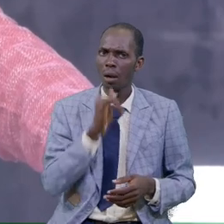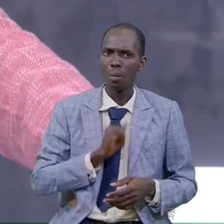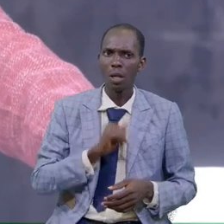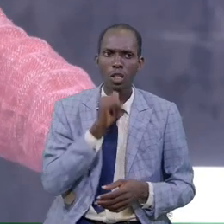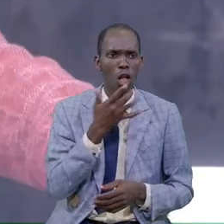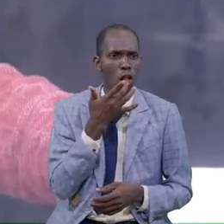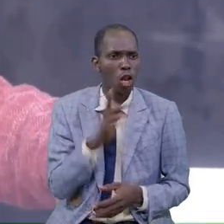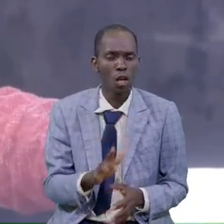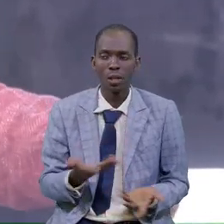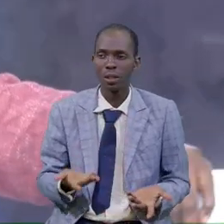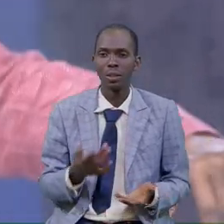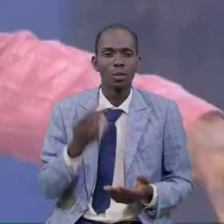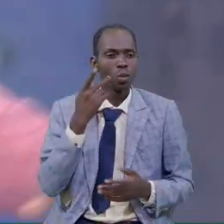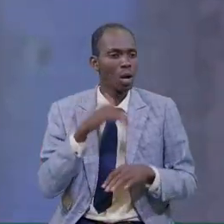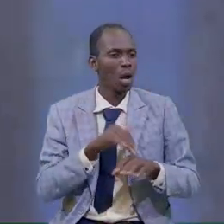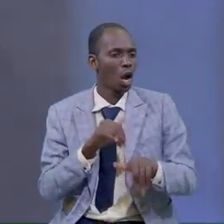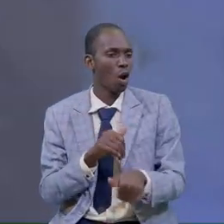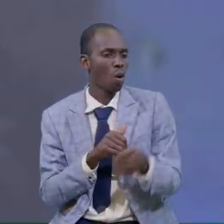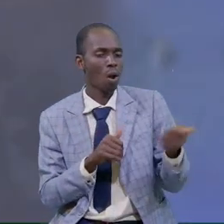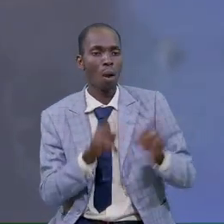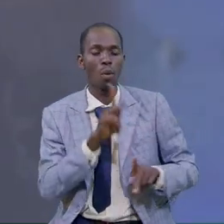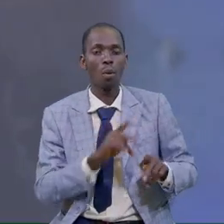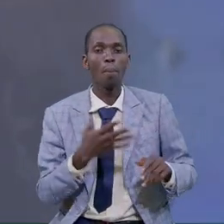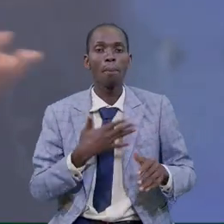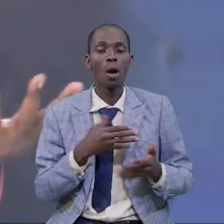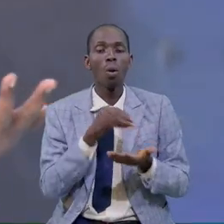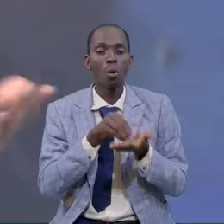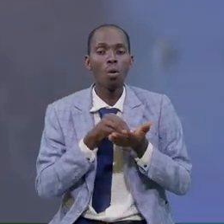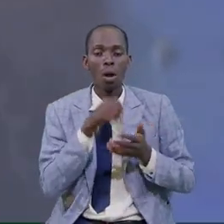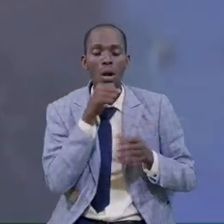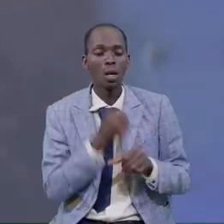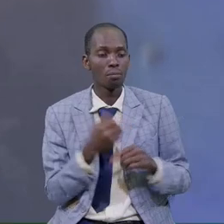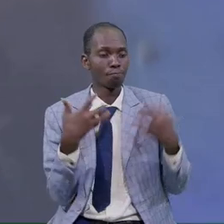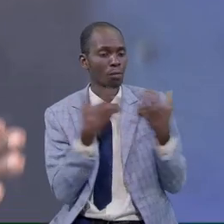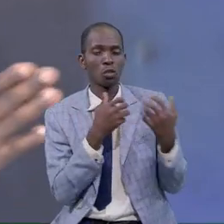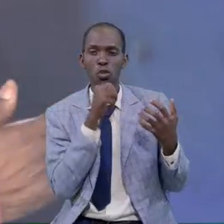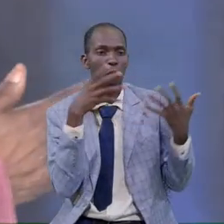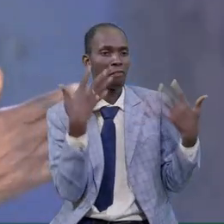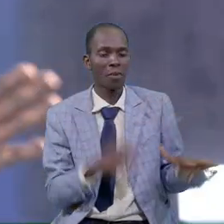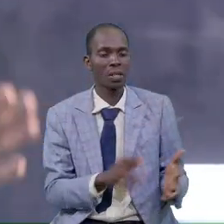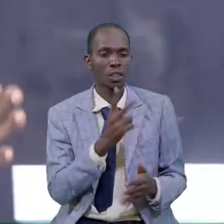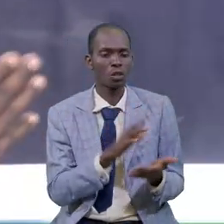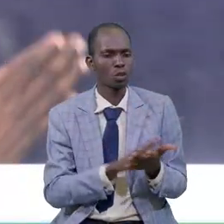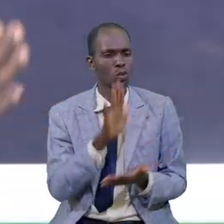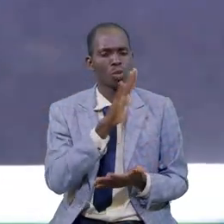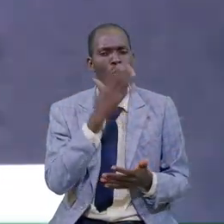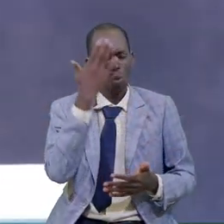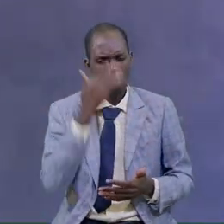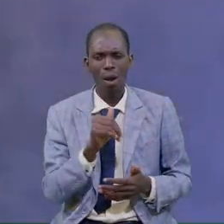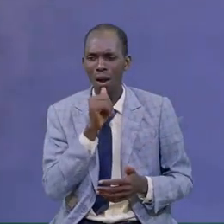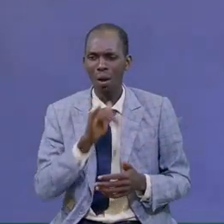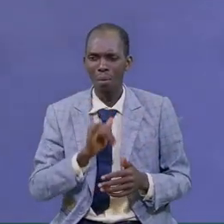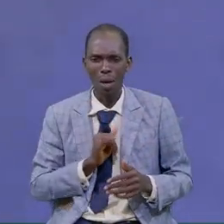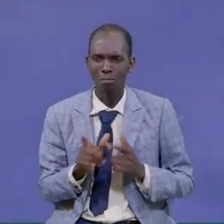Oh, regarde, mes camarades de classe, ils n'ont même pas encore fini le secondaire. Pourquoi est-ce que je cours? Ça, c'est